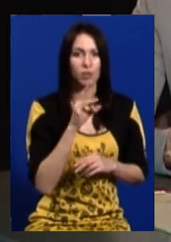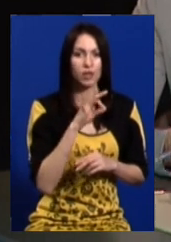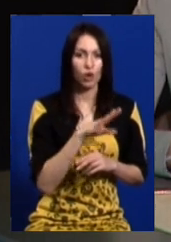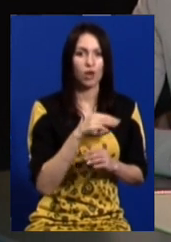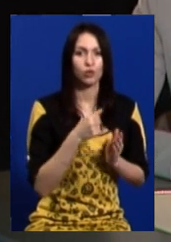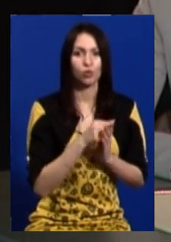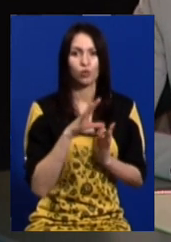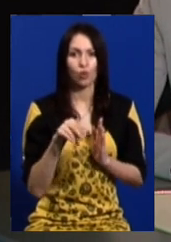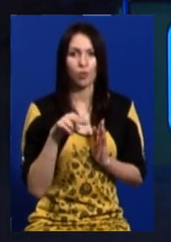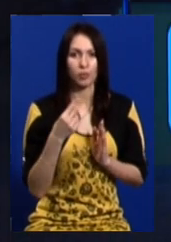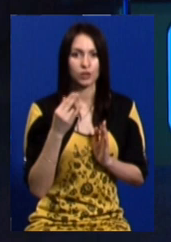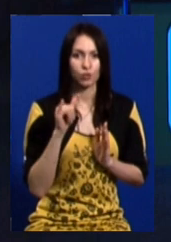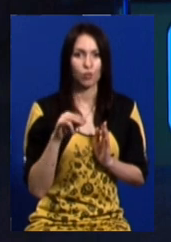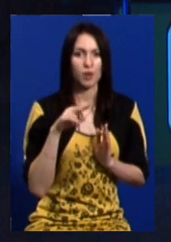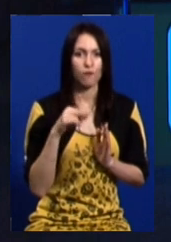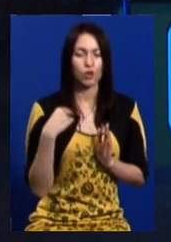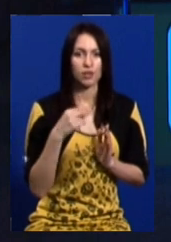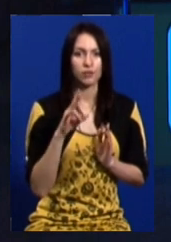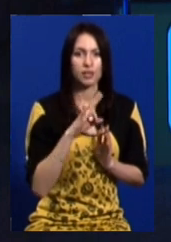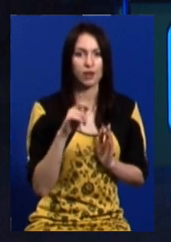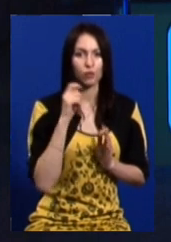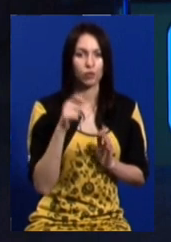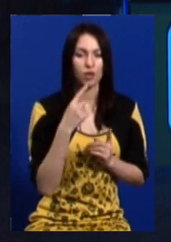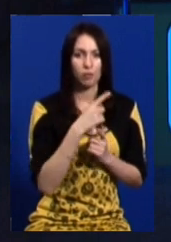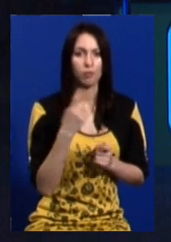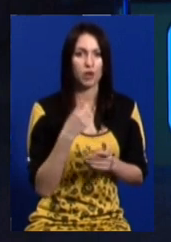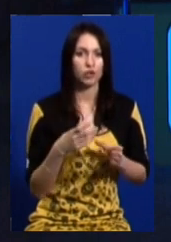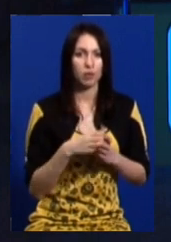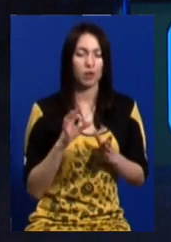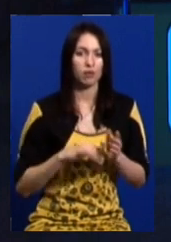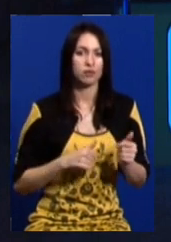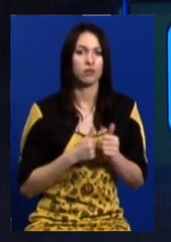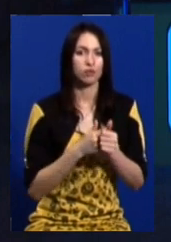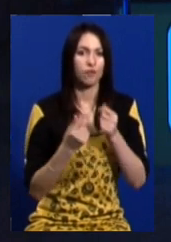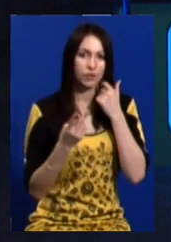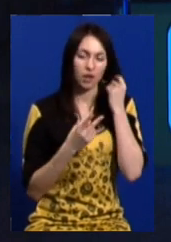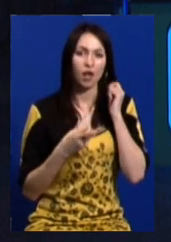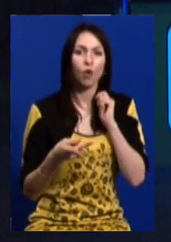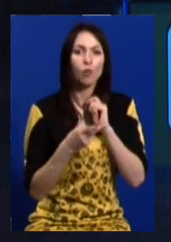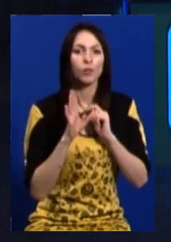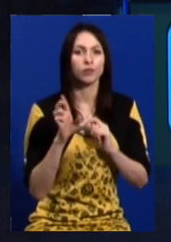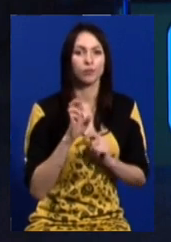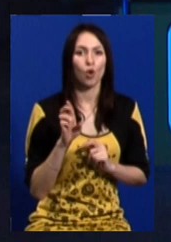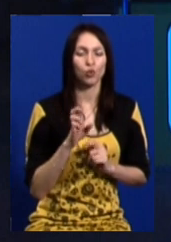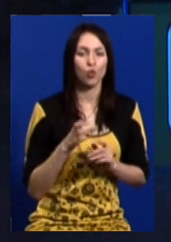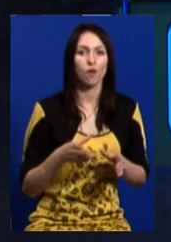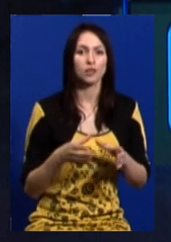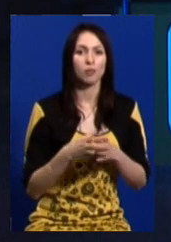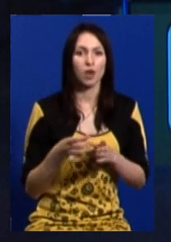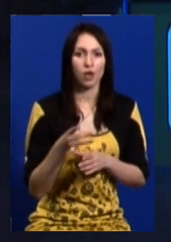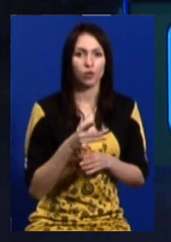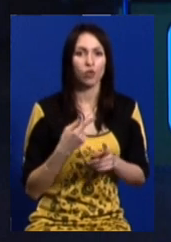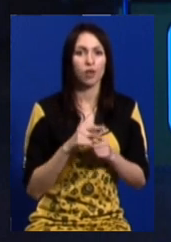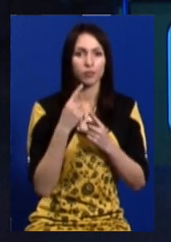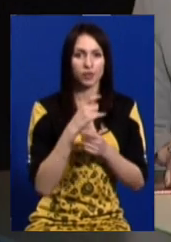до ПЦУ Православної церкви України оголосила перша громада, за неї і друга. Обидві у Богодухівському районі. Про це, зокрема, повідомляв